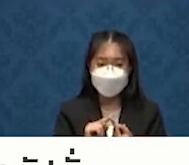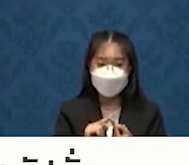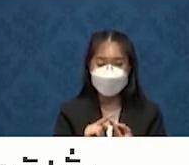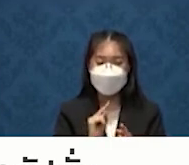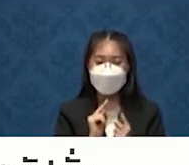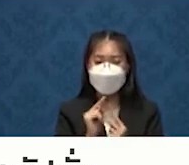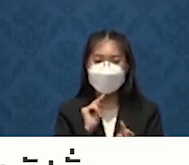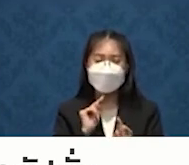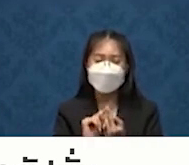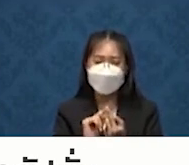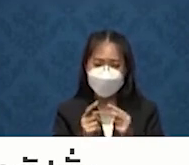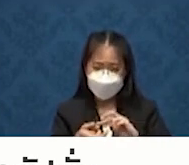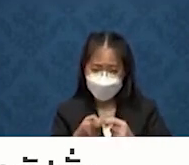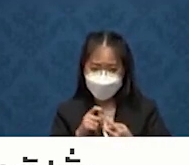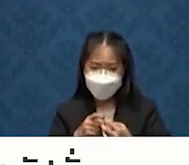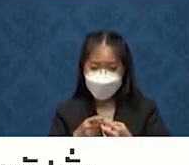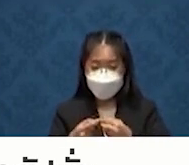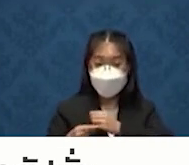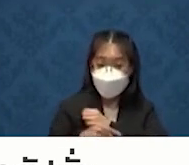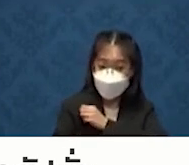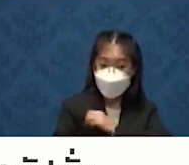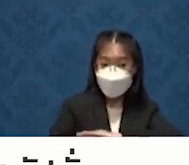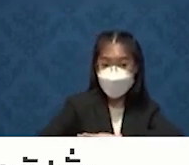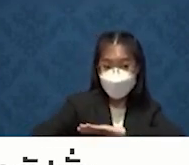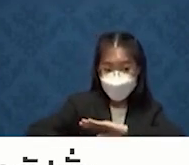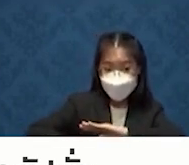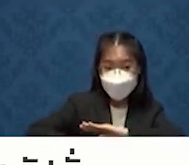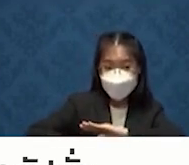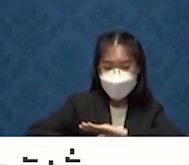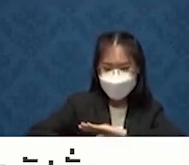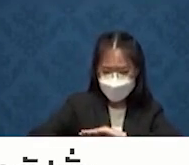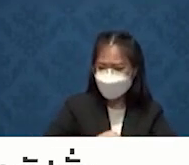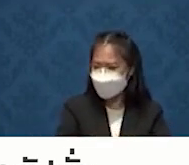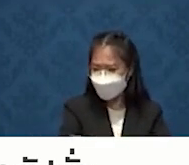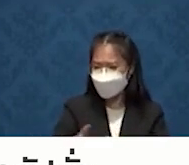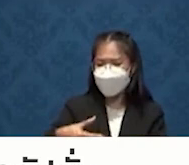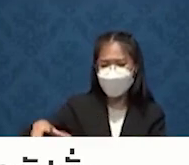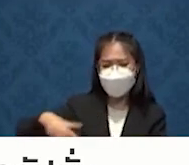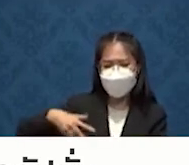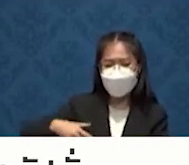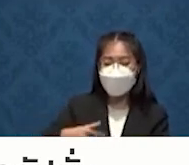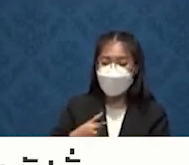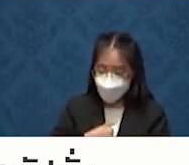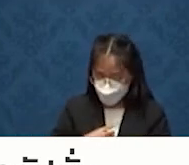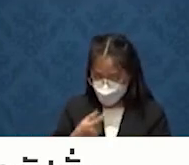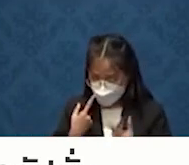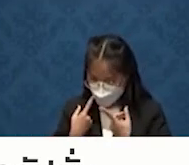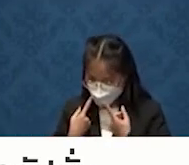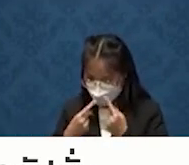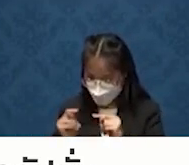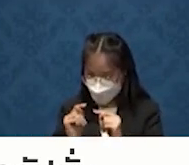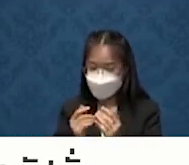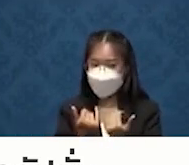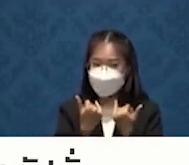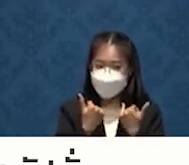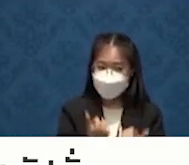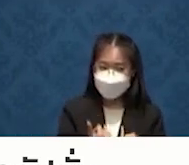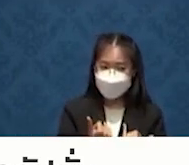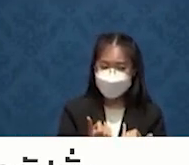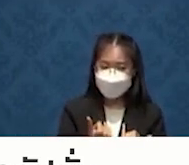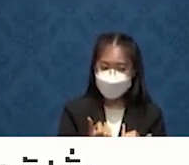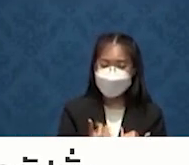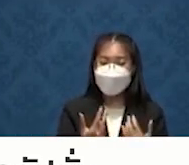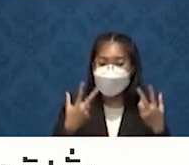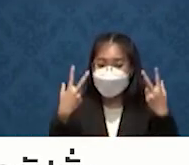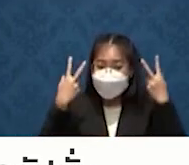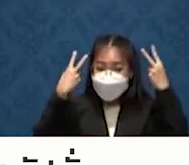จริตคอร์รัปชันนะครับซึ่งหลายท่านก็พูดไปนะครับผมขอยืนยันตรงนี้นะครับว่าหลายสิ่งหลายอย่างเนี่ยท่านนายกรัฐมนต